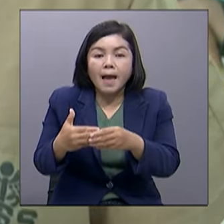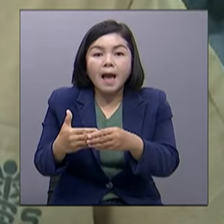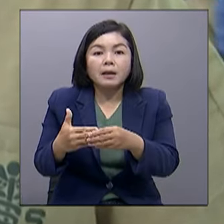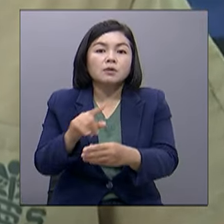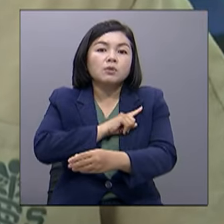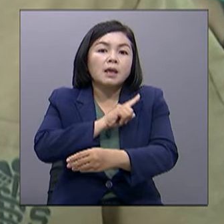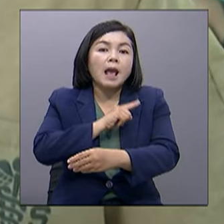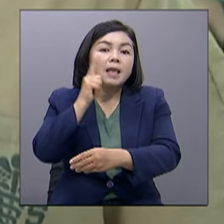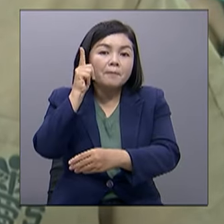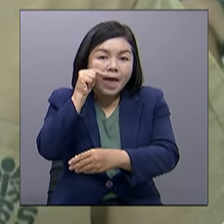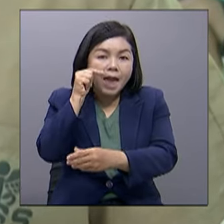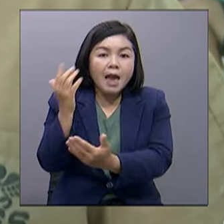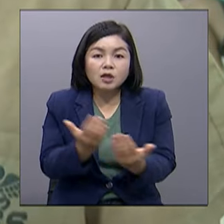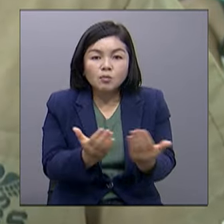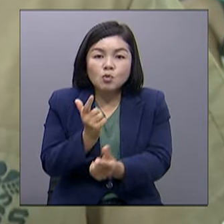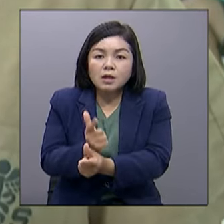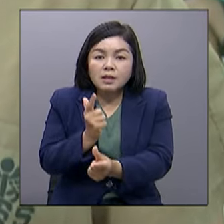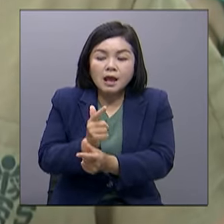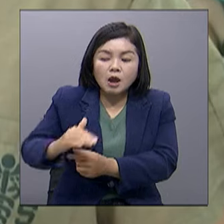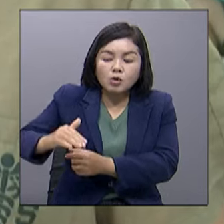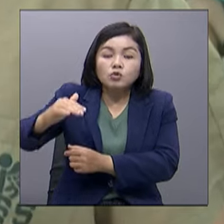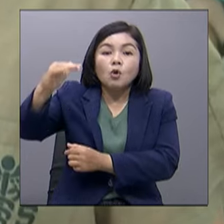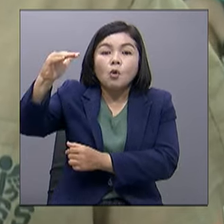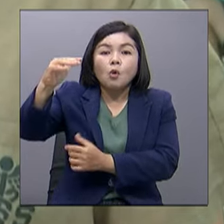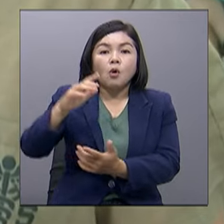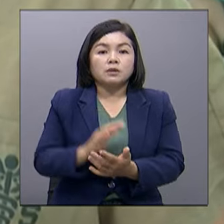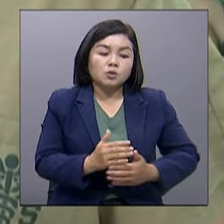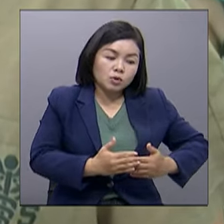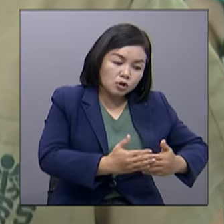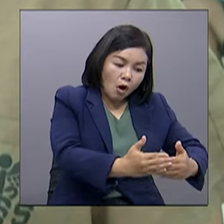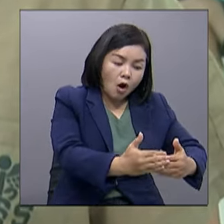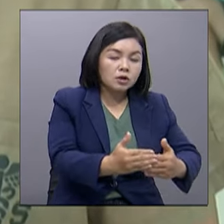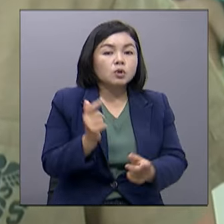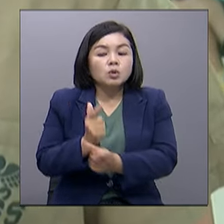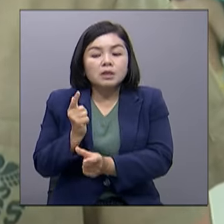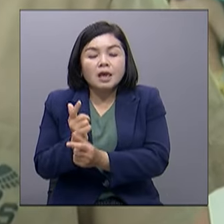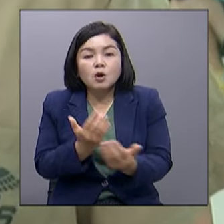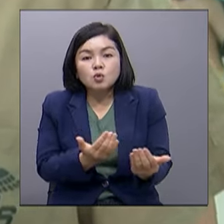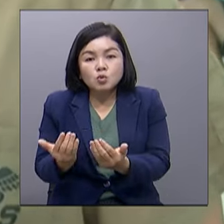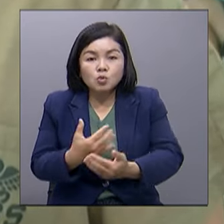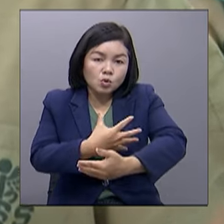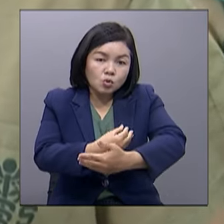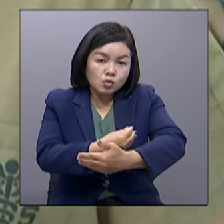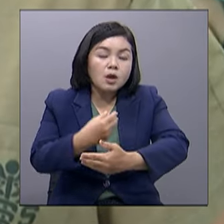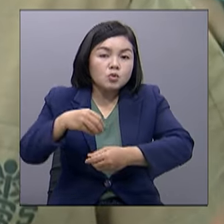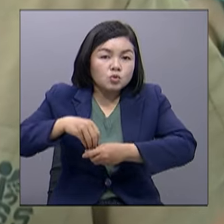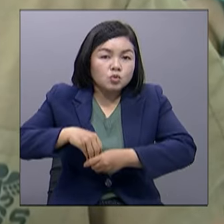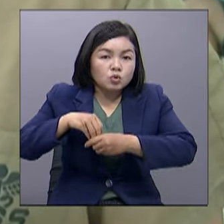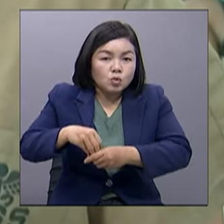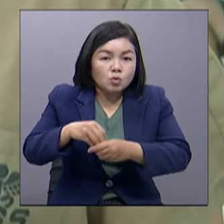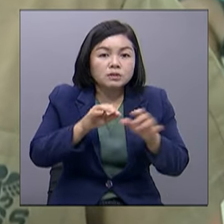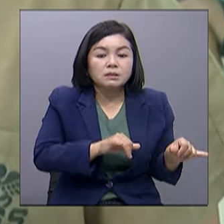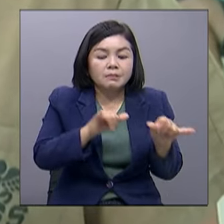และลูกให้ครบกระบวนการก่อนเพราะฉะนั้นทั้งตัวที่ตั้งท้องนะครับทั้งตัวที่มีลูกเกาะอกจะส่งไปดูแลอนุบาล